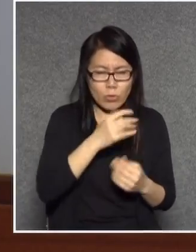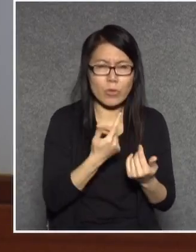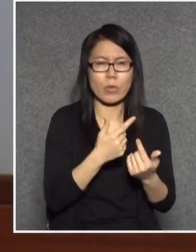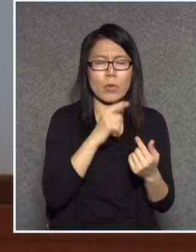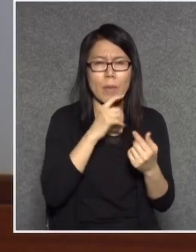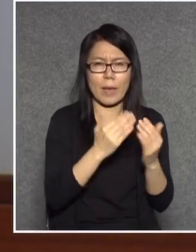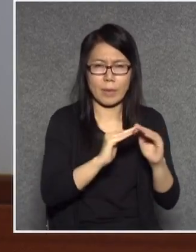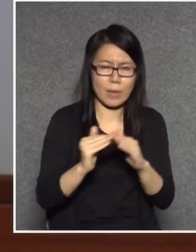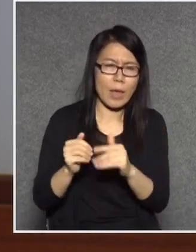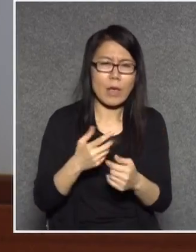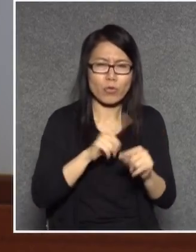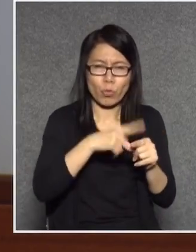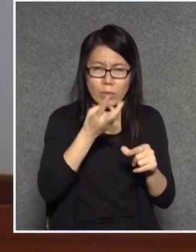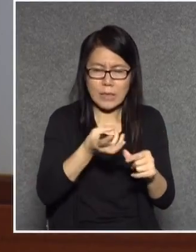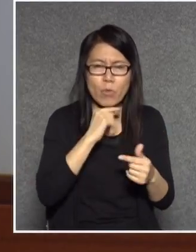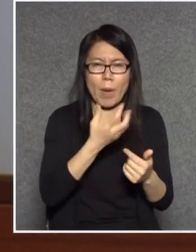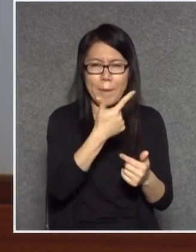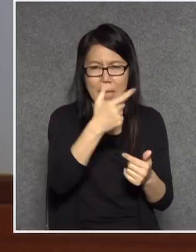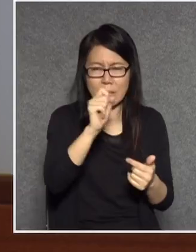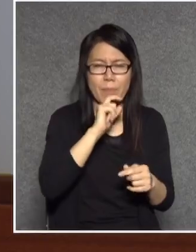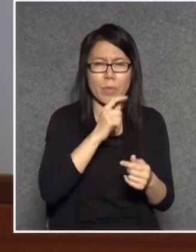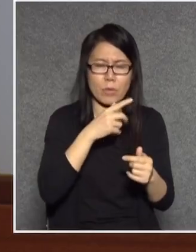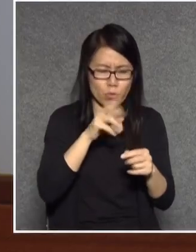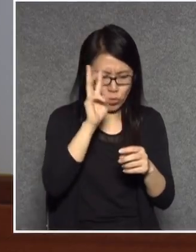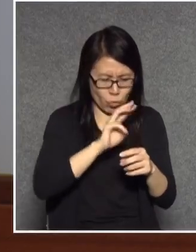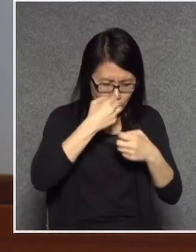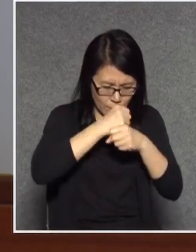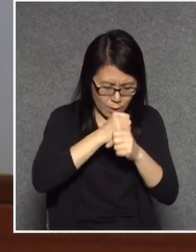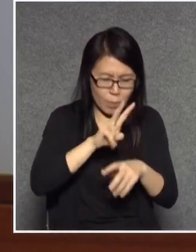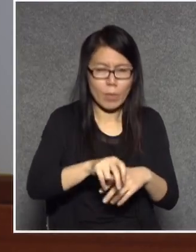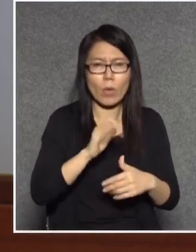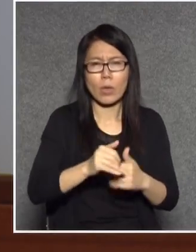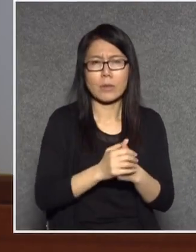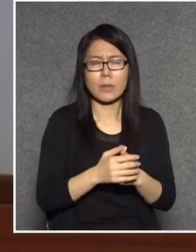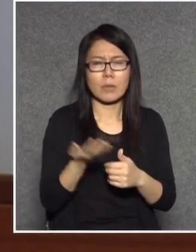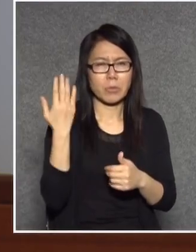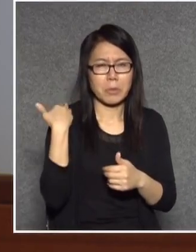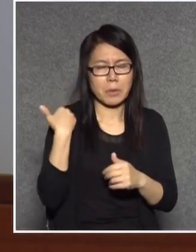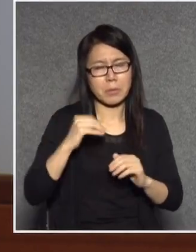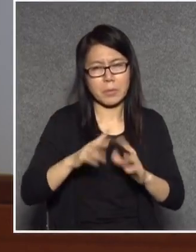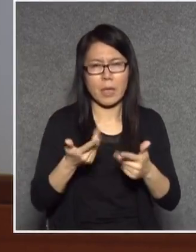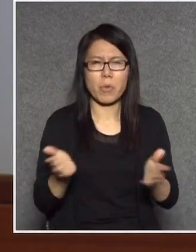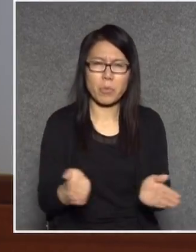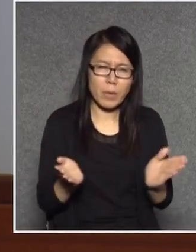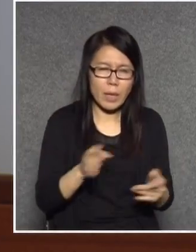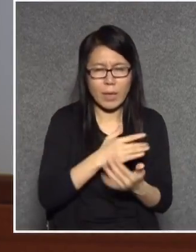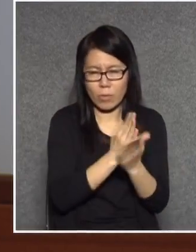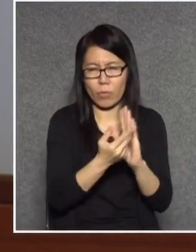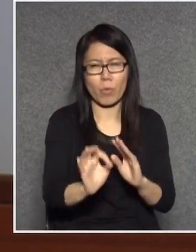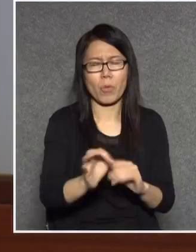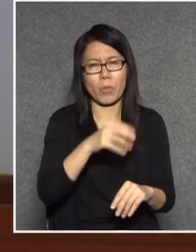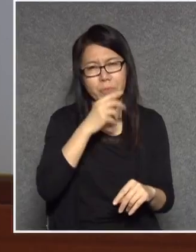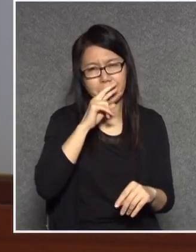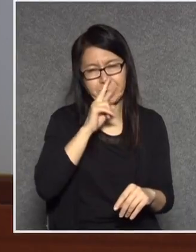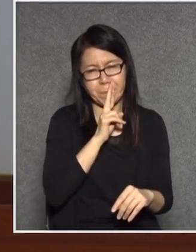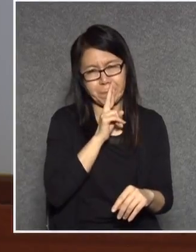水，又推翻自己之前講過話不會或者不鼓勵驗水這些問題。所以主席，由